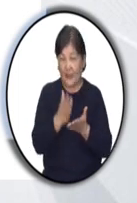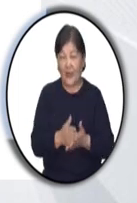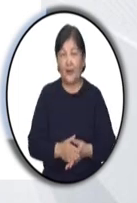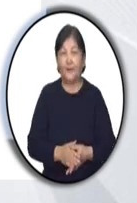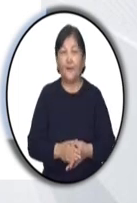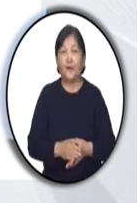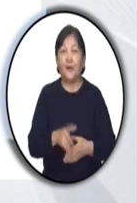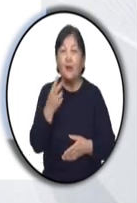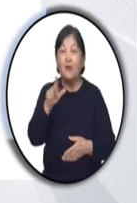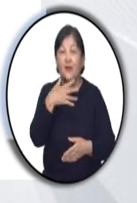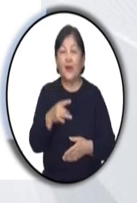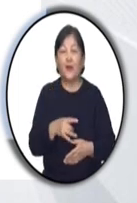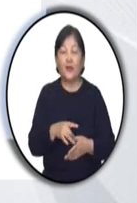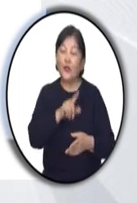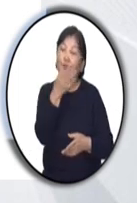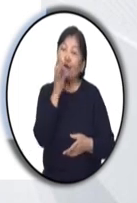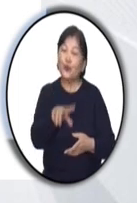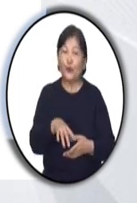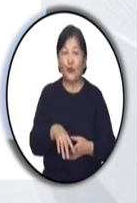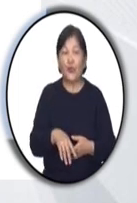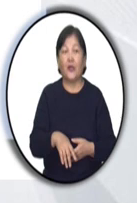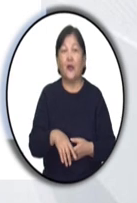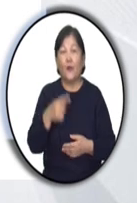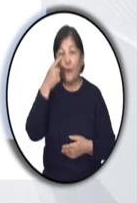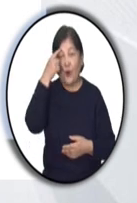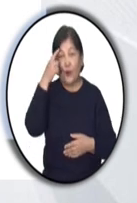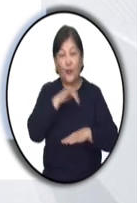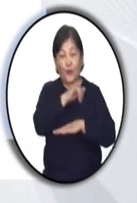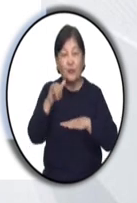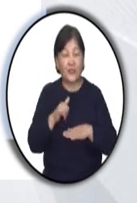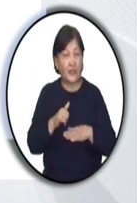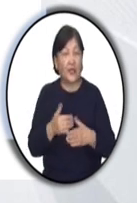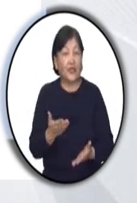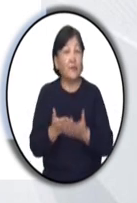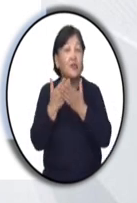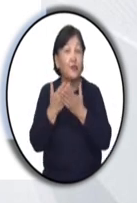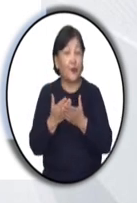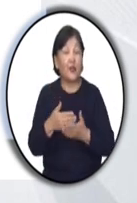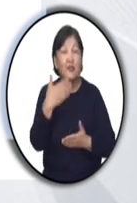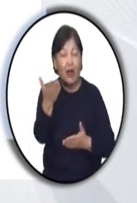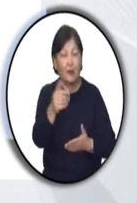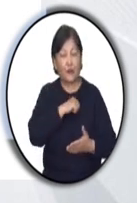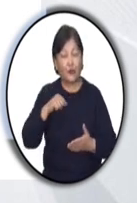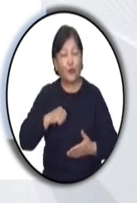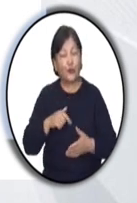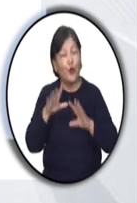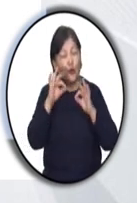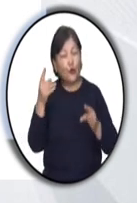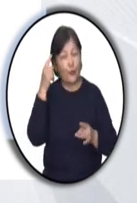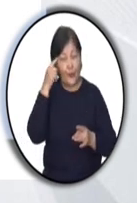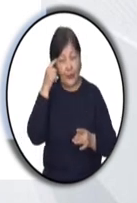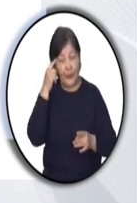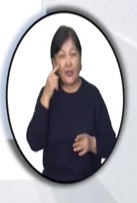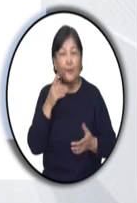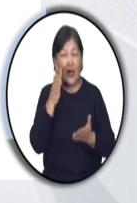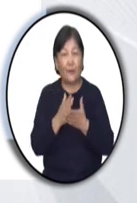хэрэгслүүдээр дэмжих юм шаардлага гарч байгаа. За тэгээд эдгээр байр сууриуд одоо эдгээр одоо юм гарцууд бас байж болно. Та таанар ч гэсэн